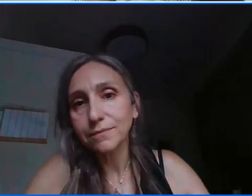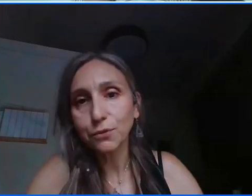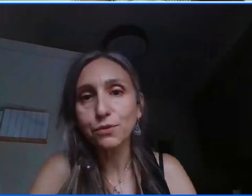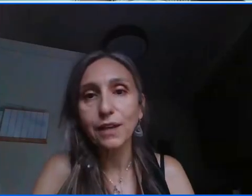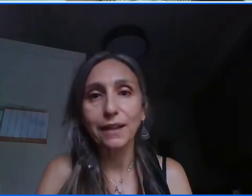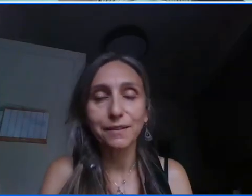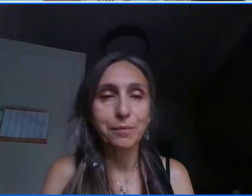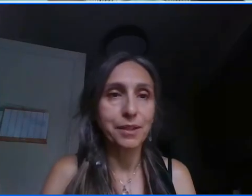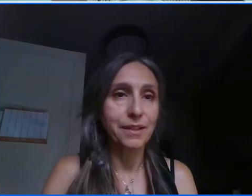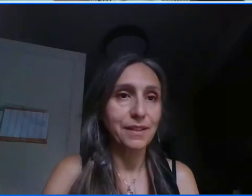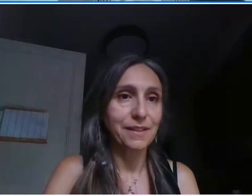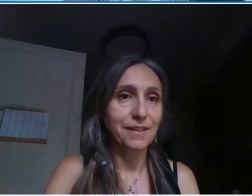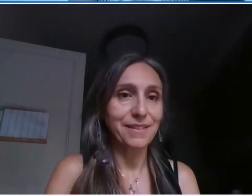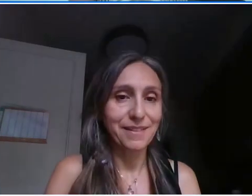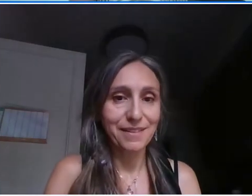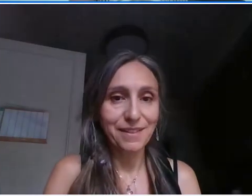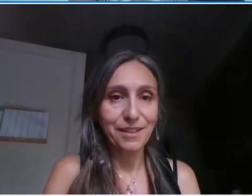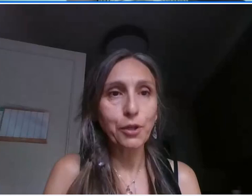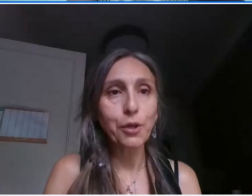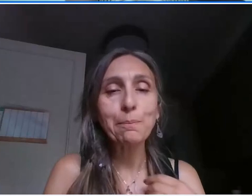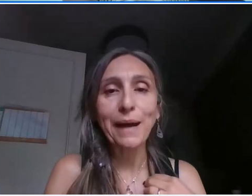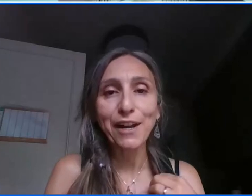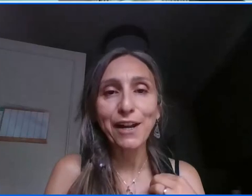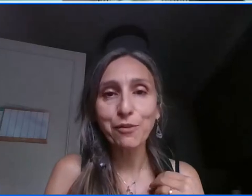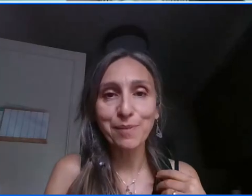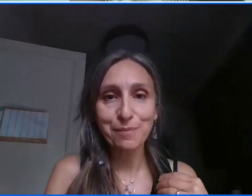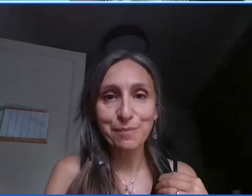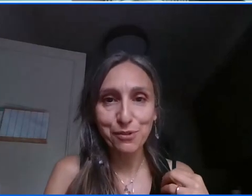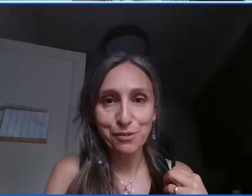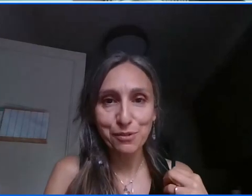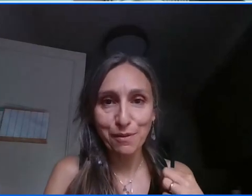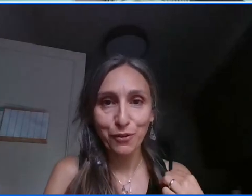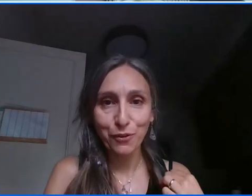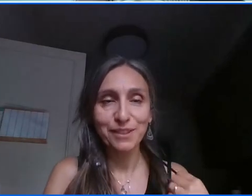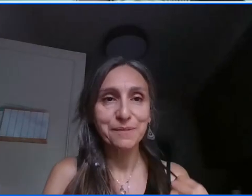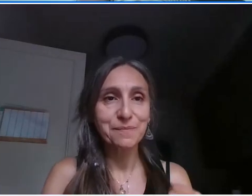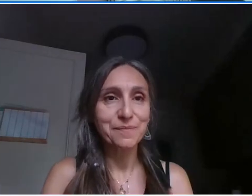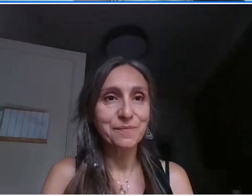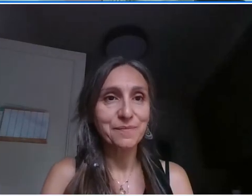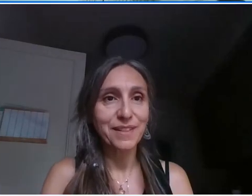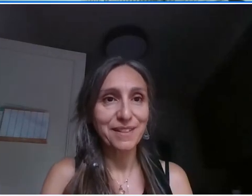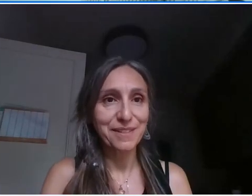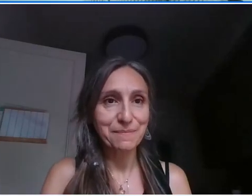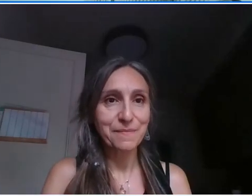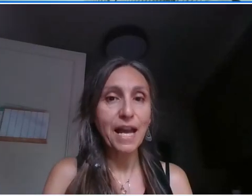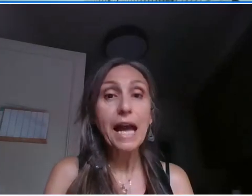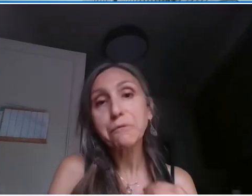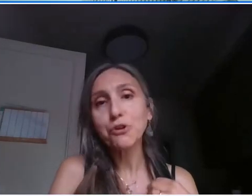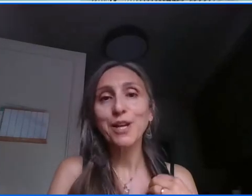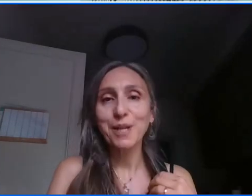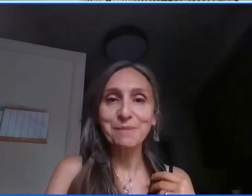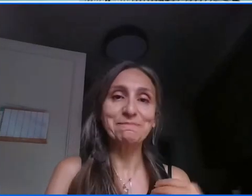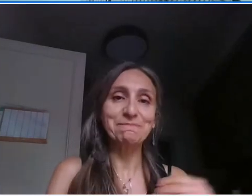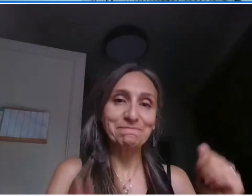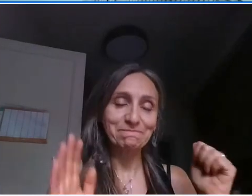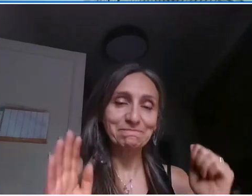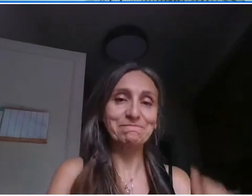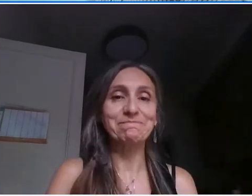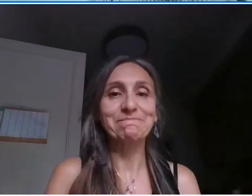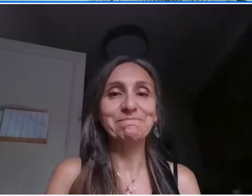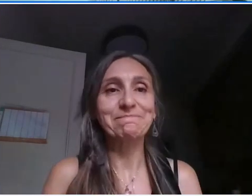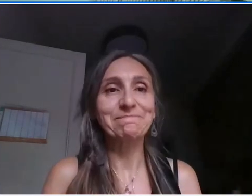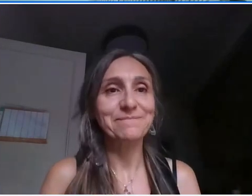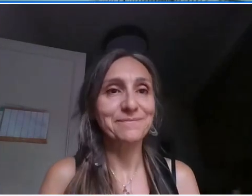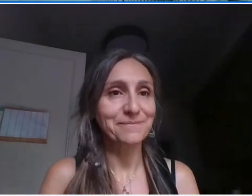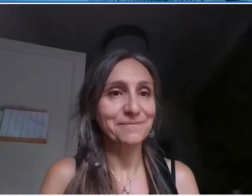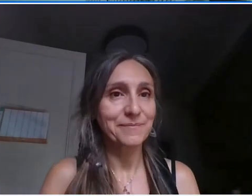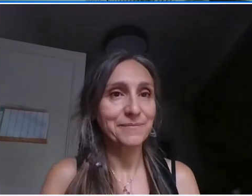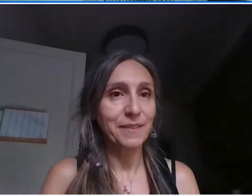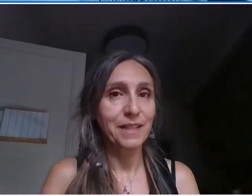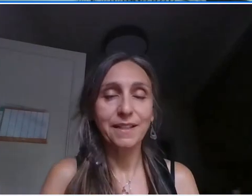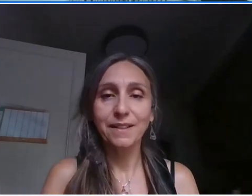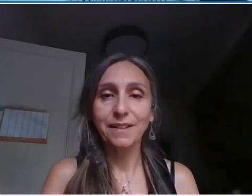vedevo. Scusatemi. No, ma tranquilla, l'hai fatto. Lo imparo per la prossima volta. Dopo, quindi va benissimo, okay. Grazie.